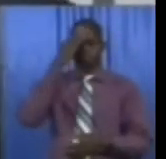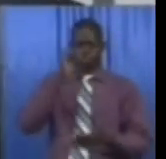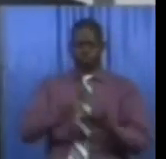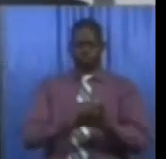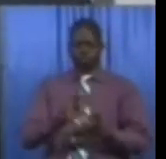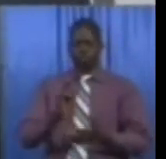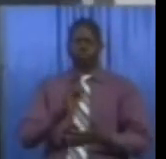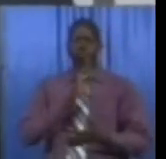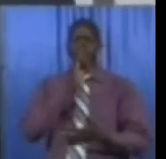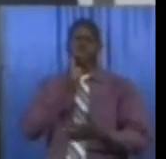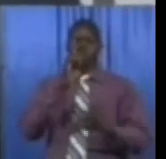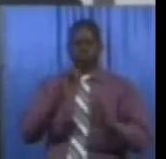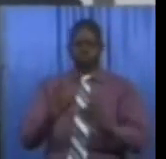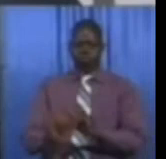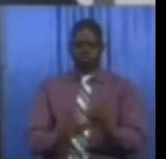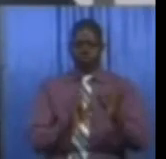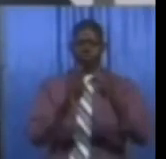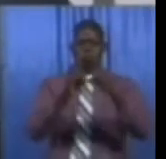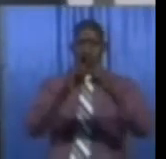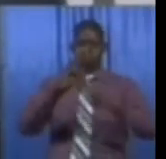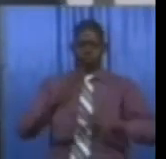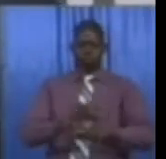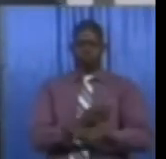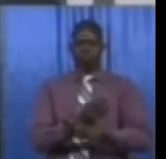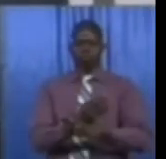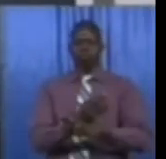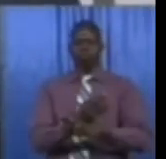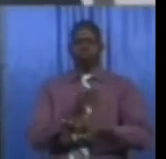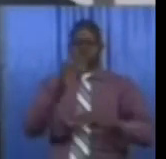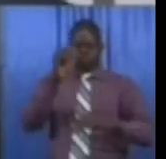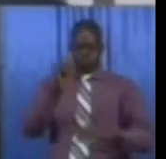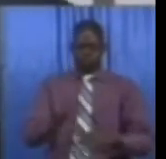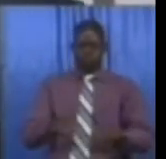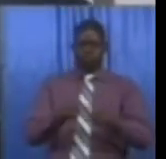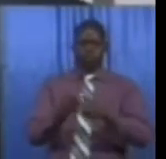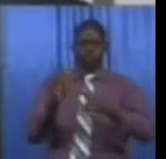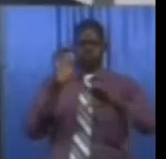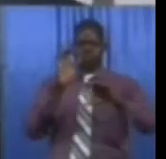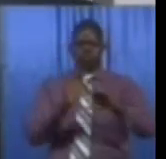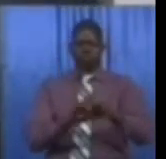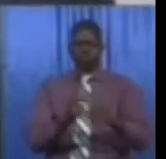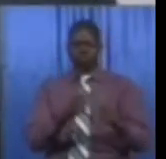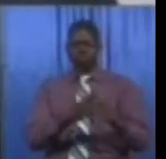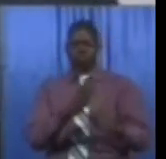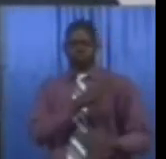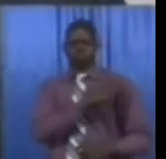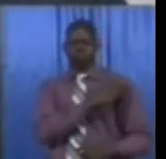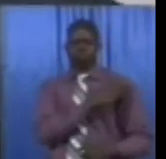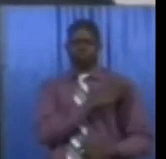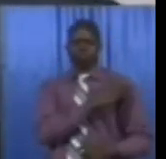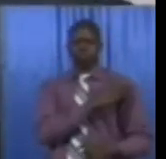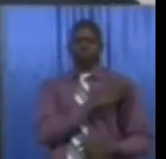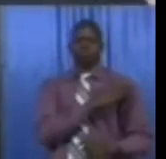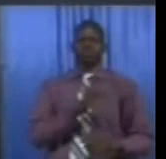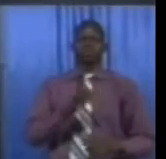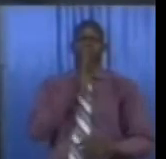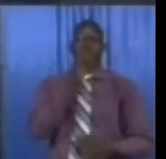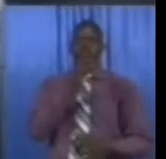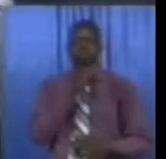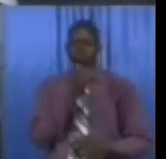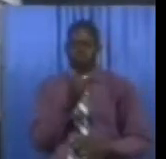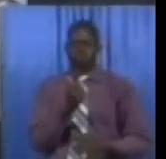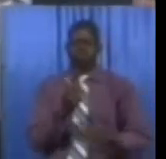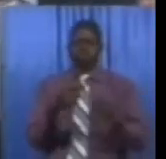Mali nous concerne et en premier chef par rapport aux Algériens. Nous ne sommes pas du tout en rivalité.